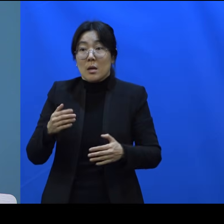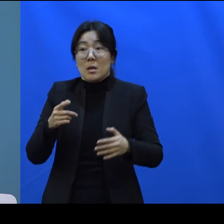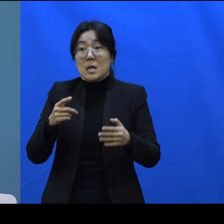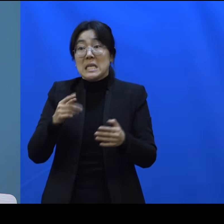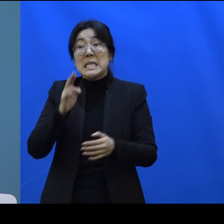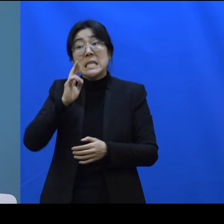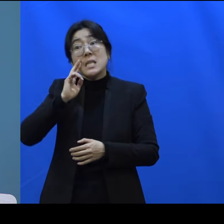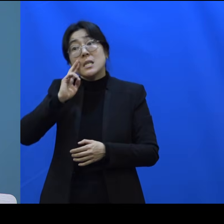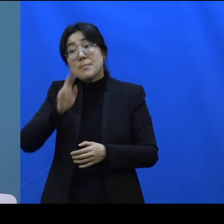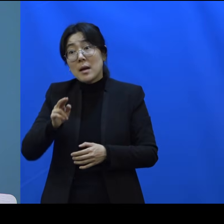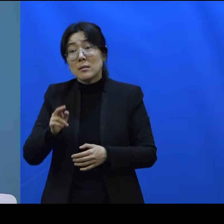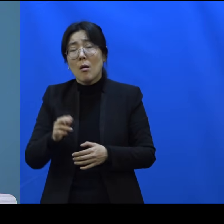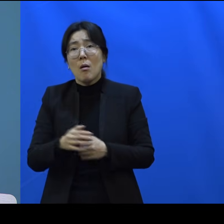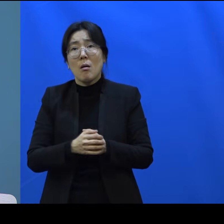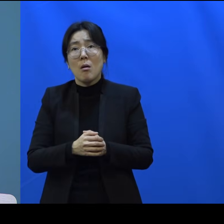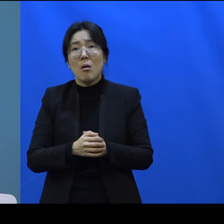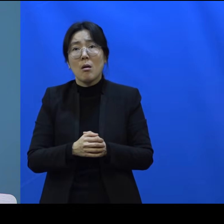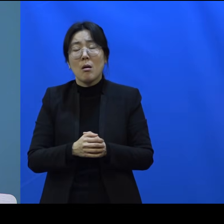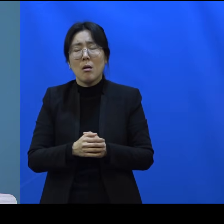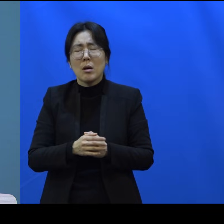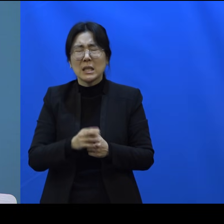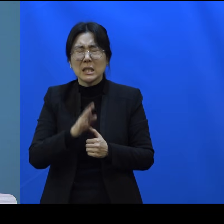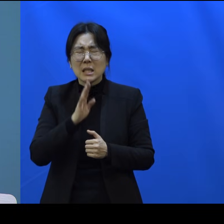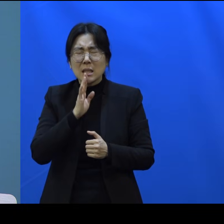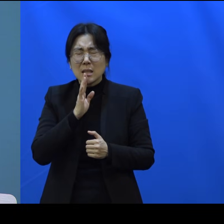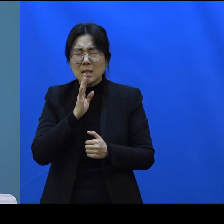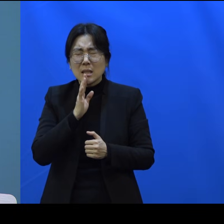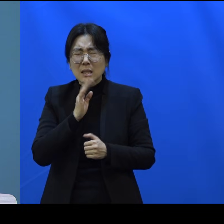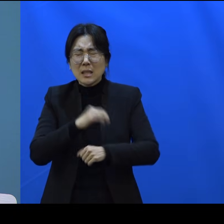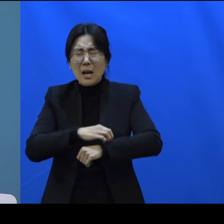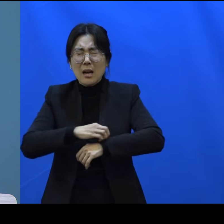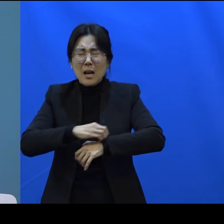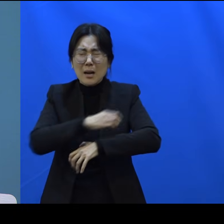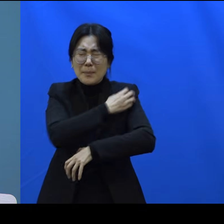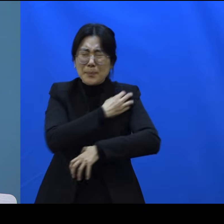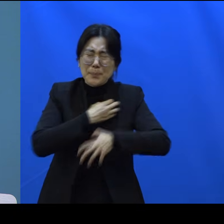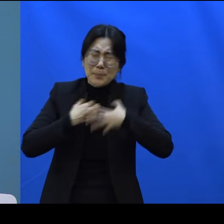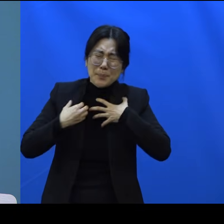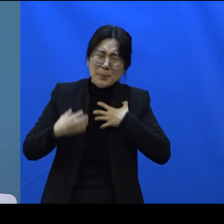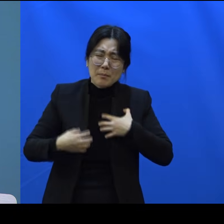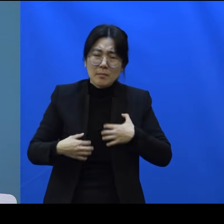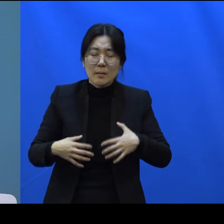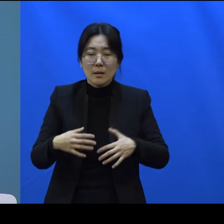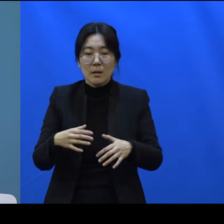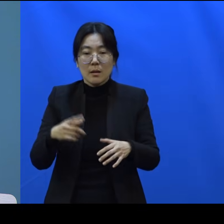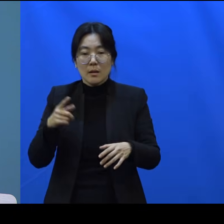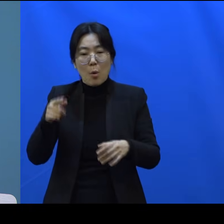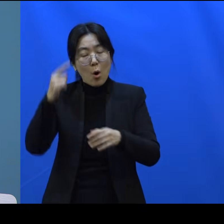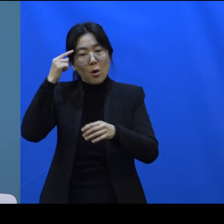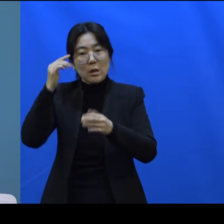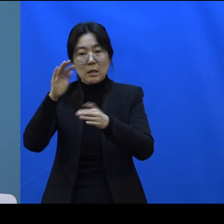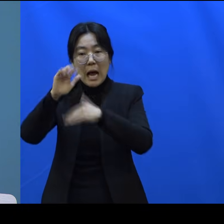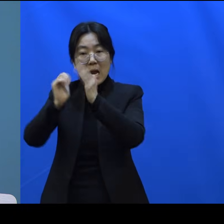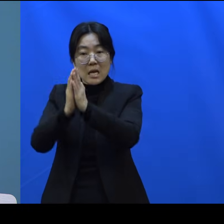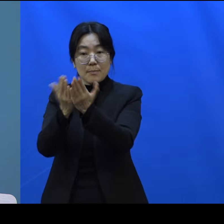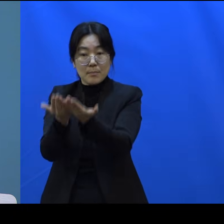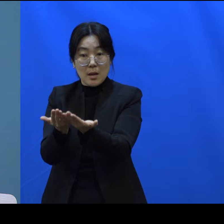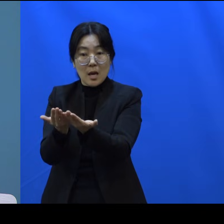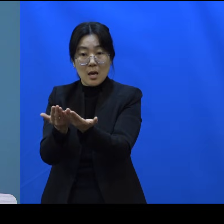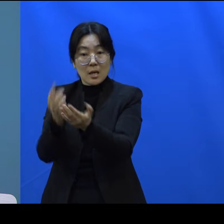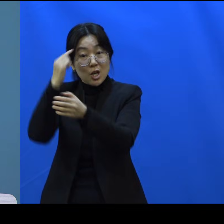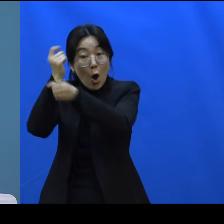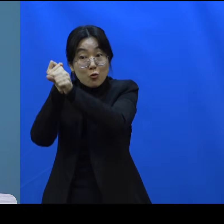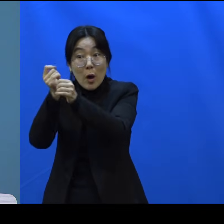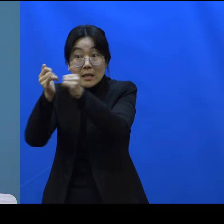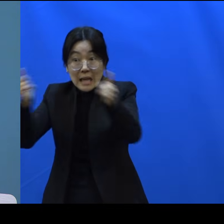상당히 심각하게 중대한 무엇이었어요. 학자들이 여러 가지 하잖아요. 만성적 질환이다,